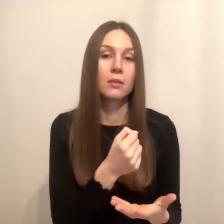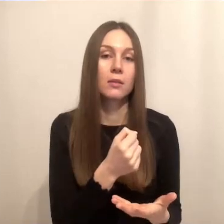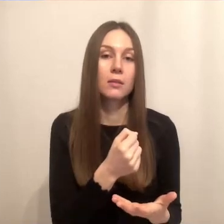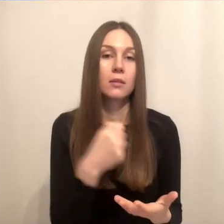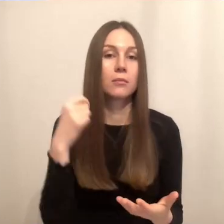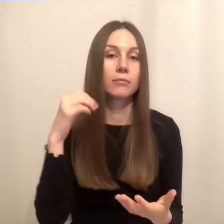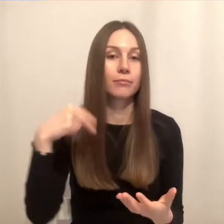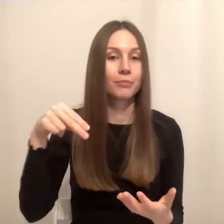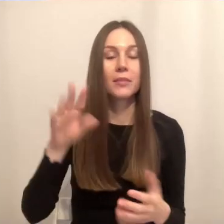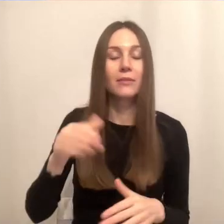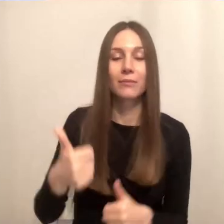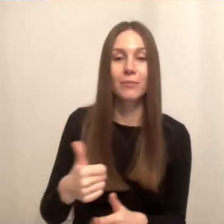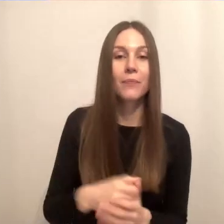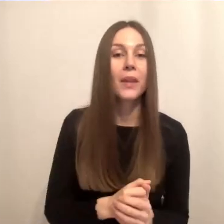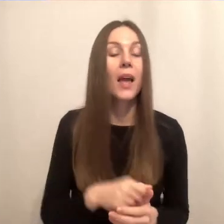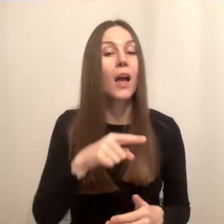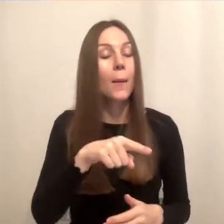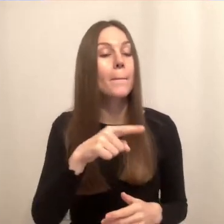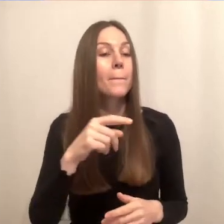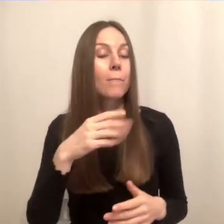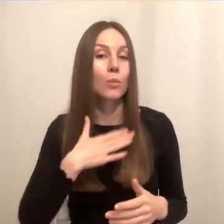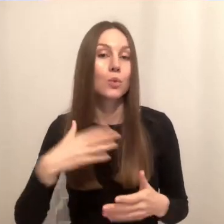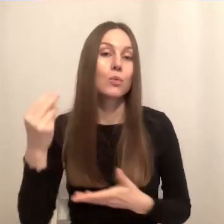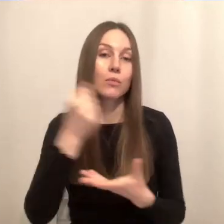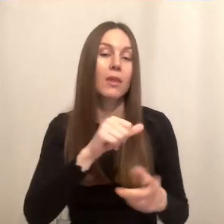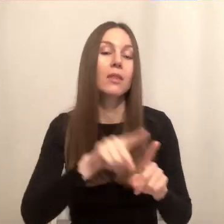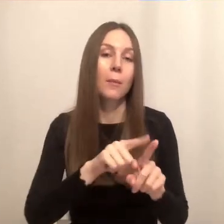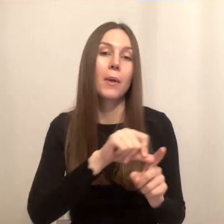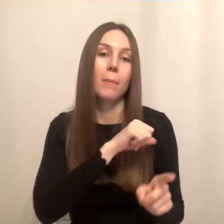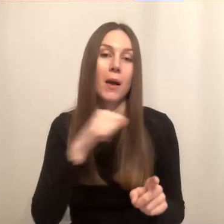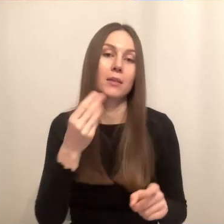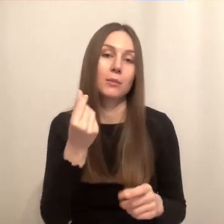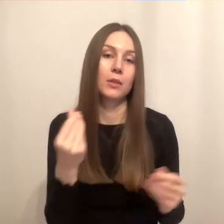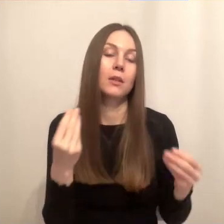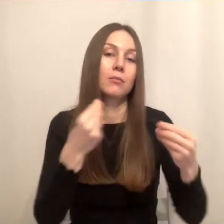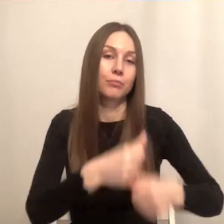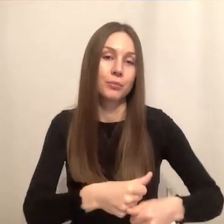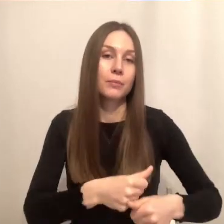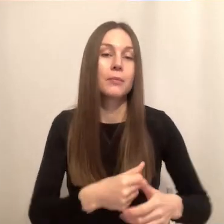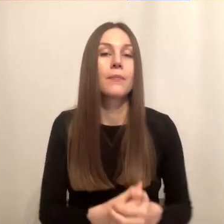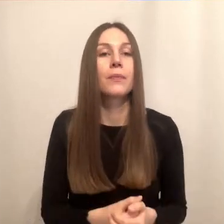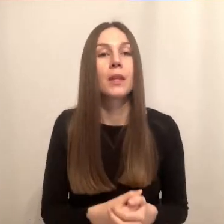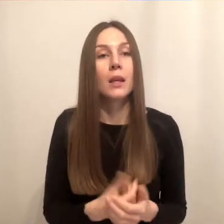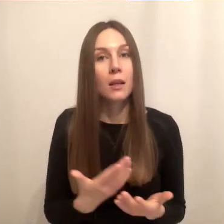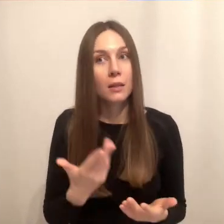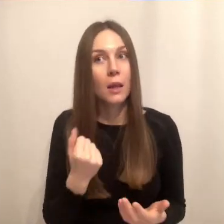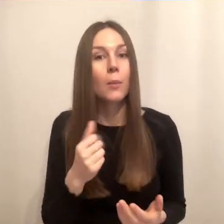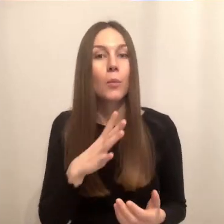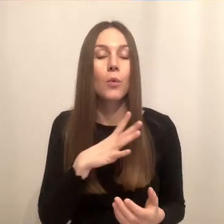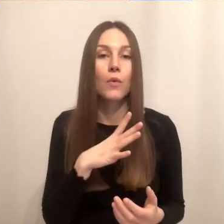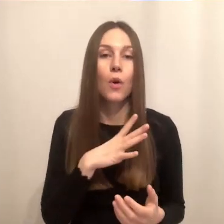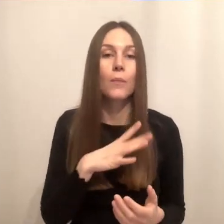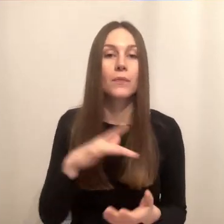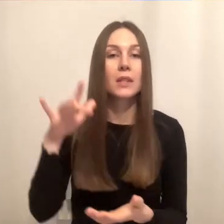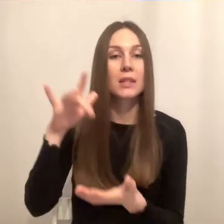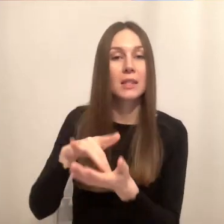gerai. Mūsų biudžetą sudaro taip pat pagrinde mūsų pačių suneštos lėšos. Be abejo, kažkiek gavome iš centrinės